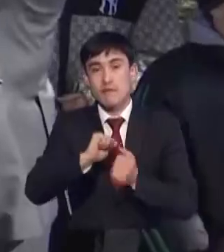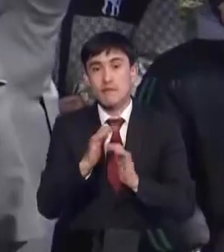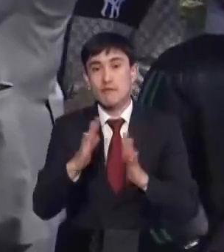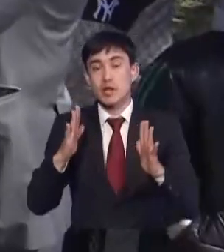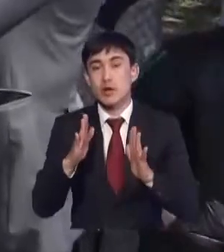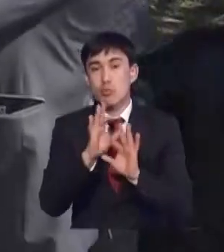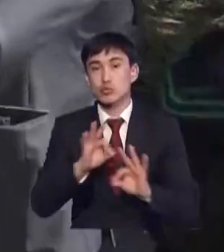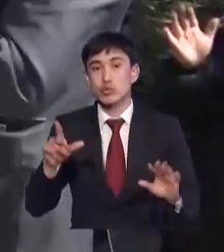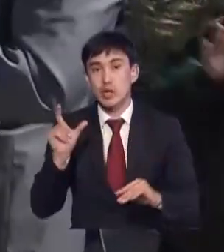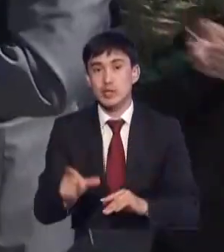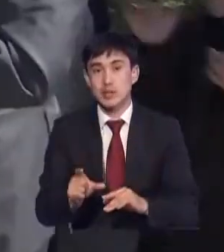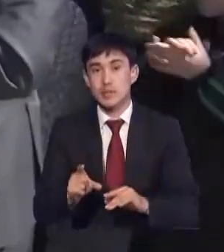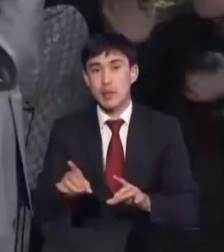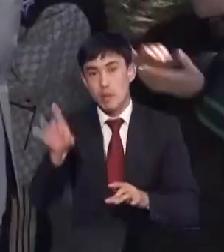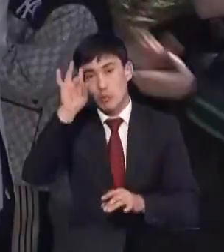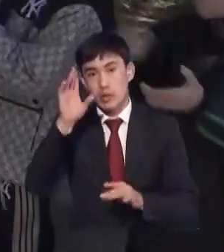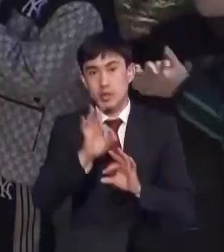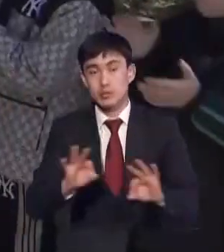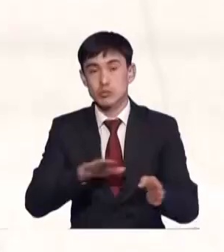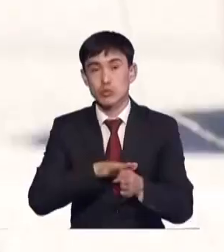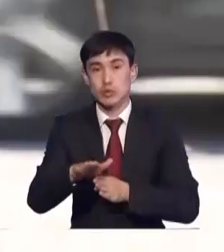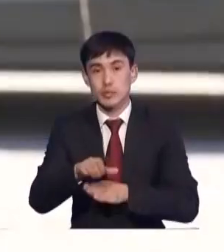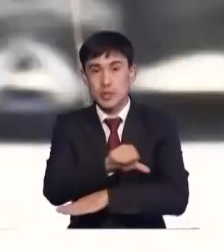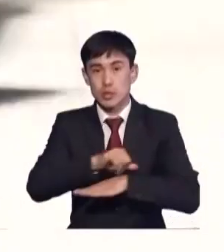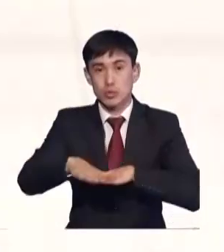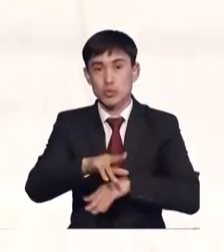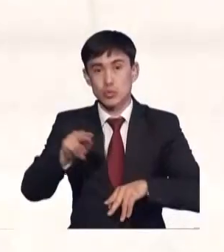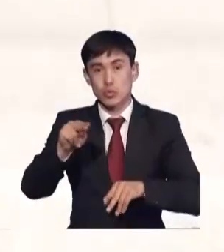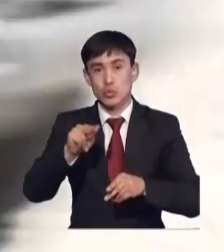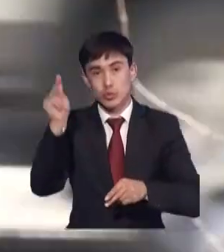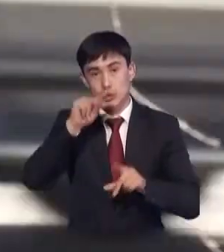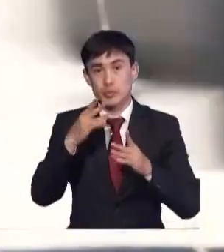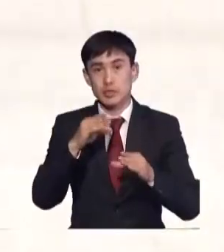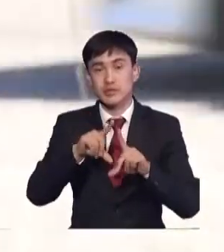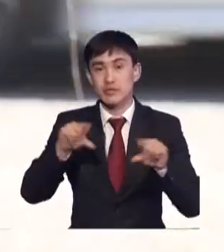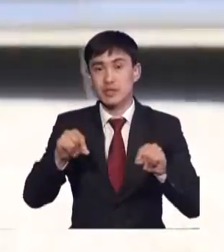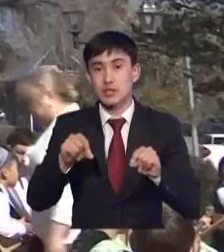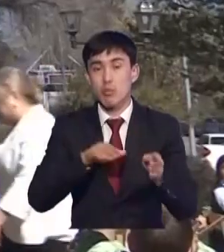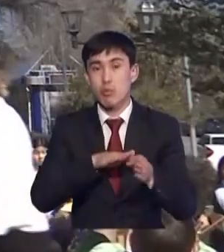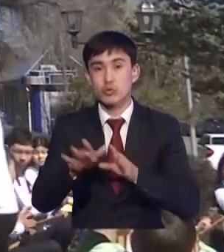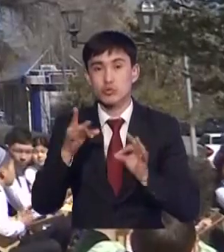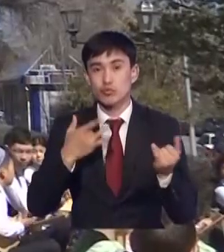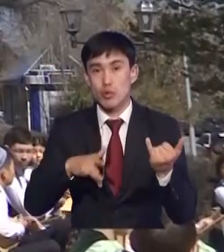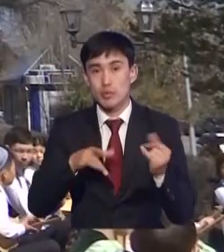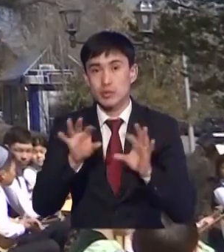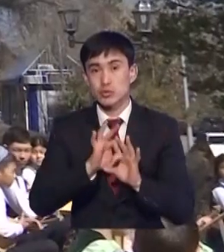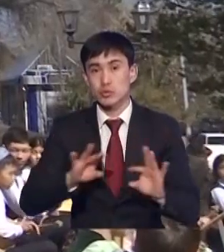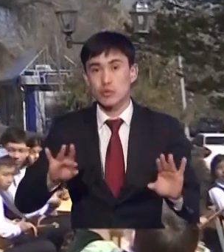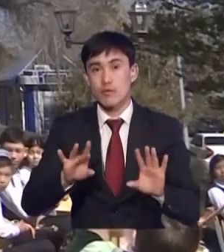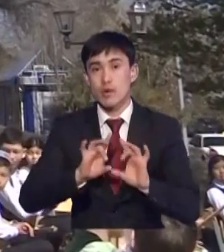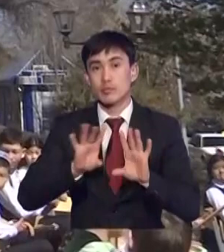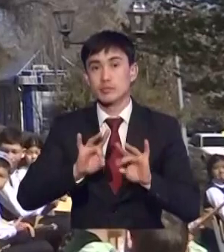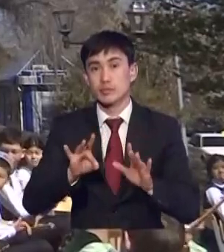ряд его самых популярных произведений территория учебного заведения наполнилась звуками домбры струны которые виртуозно